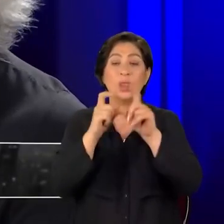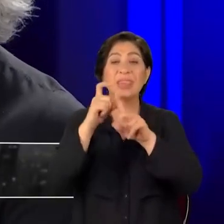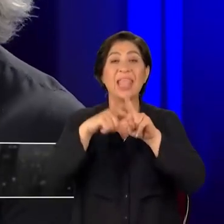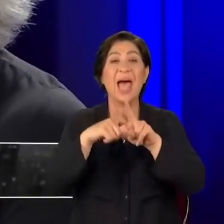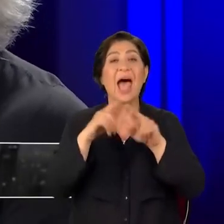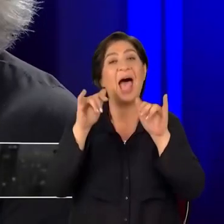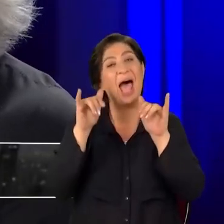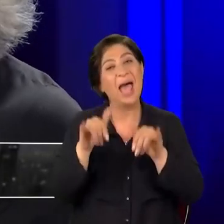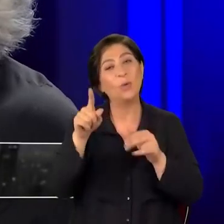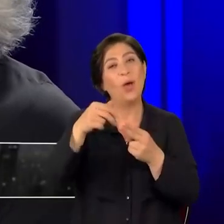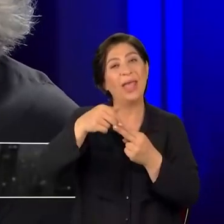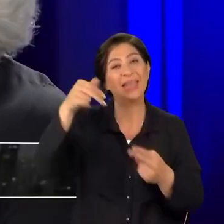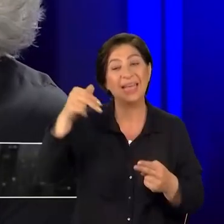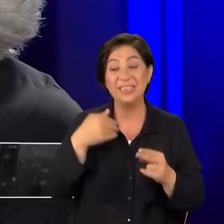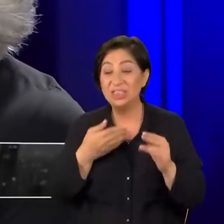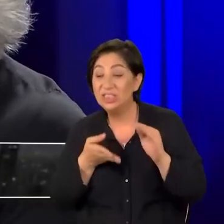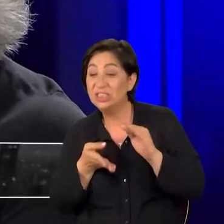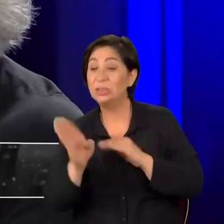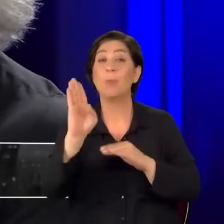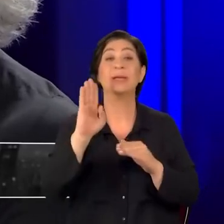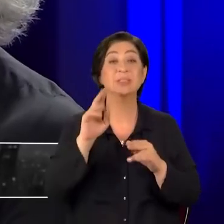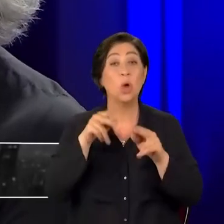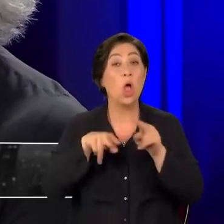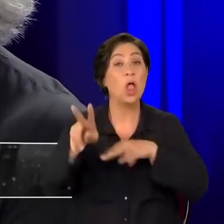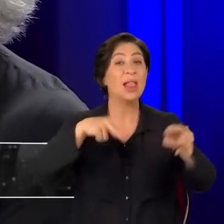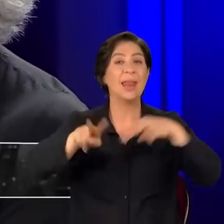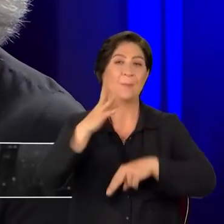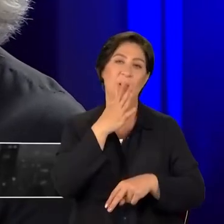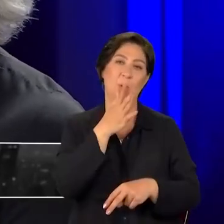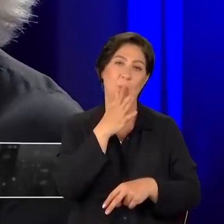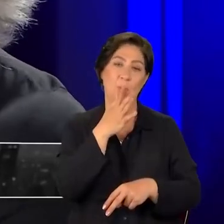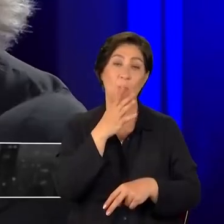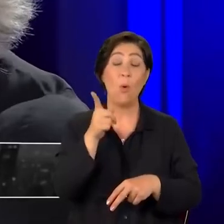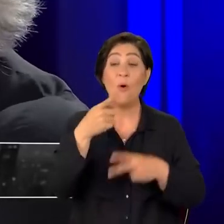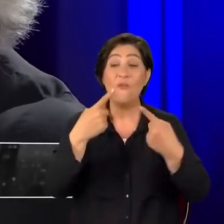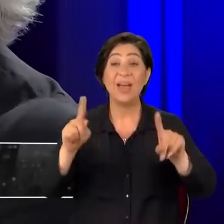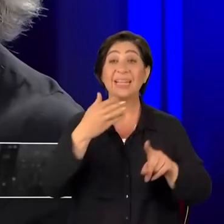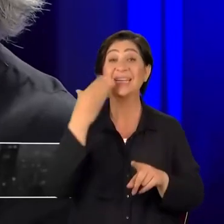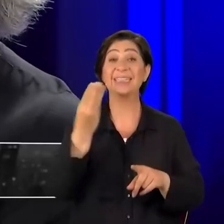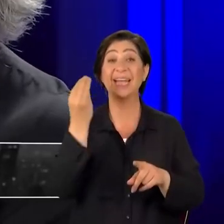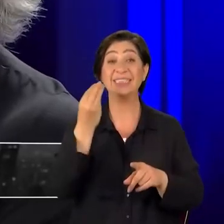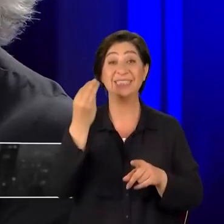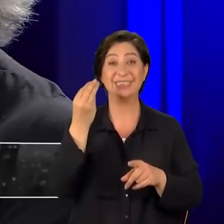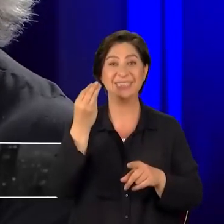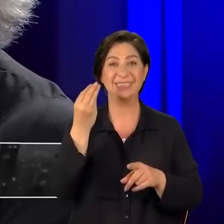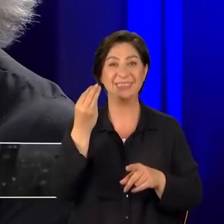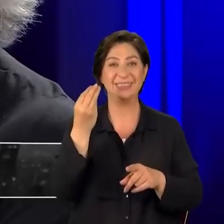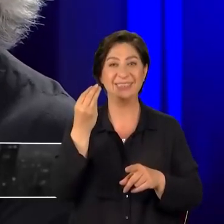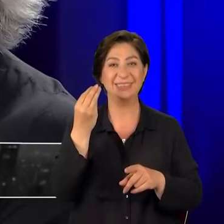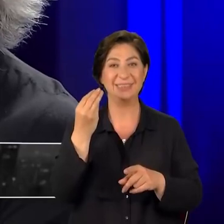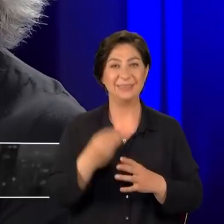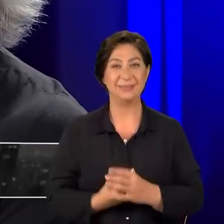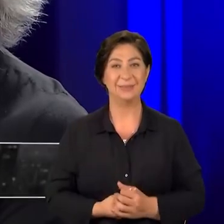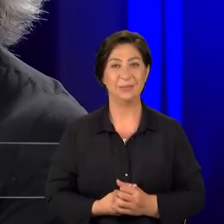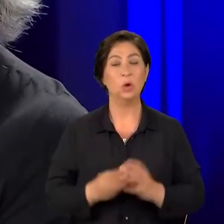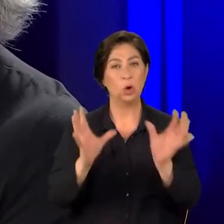ben yodayım. Aynen o hikayedeki gibi, yani çıkmaz yolları biliyorum. Şimdi o dünyayı, işte farklı genç şeylerinden bahsettik ya,